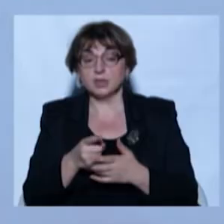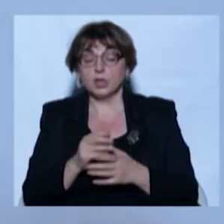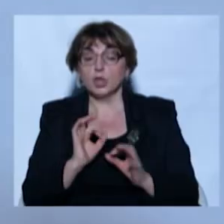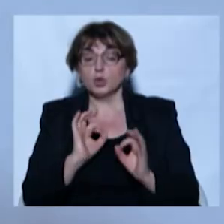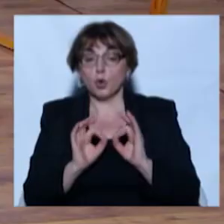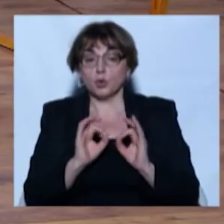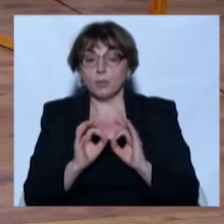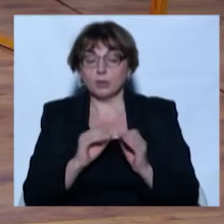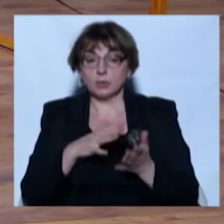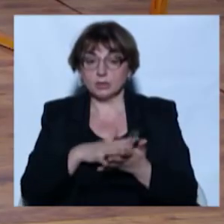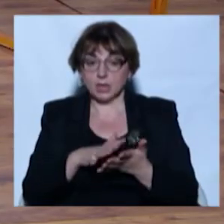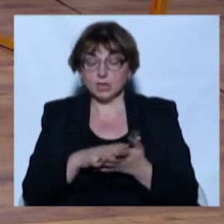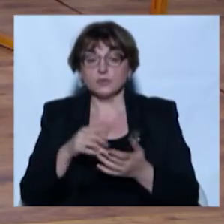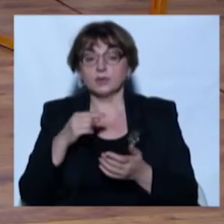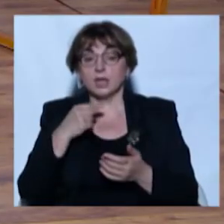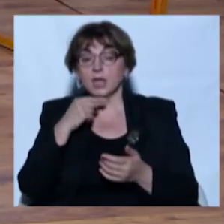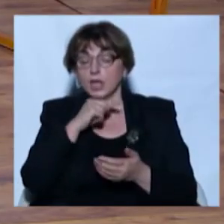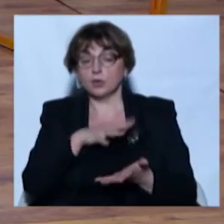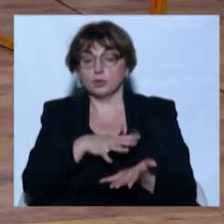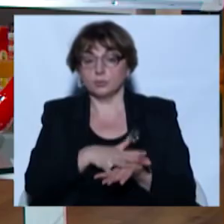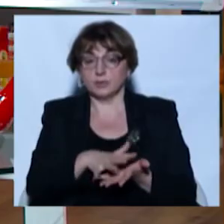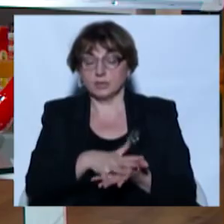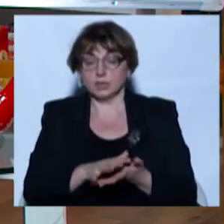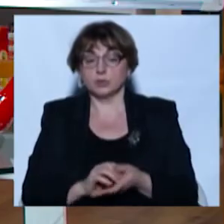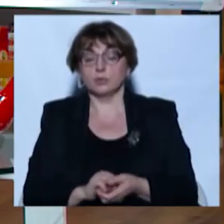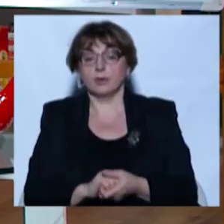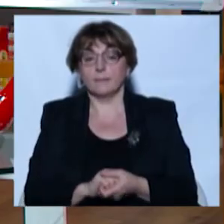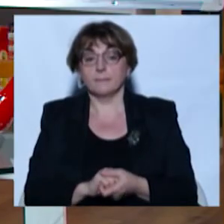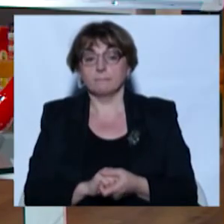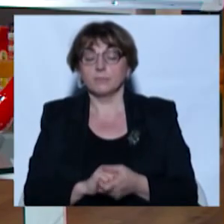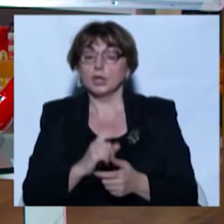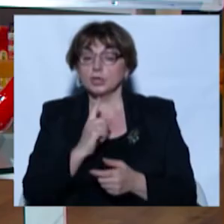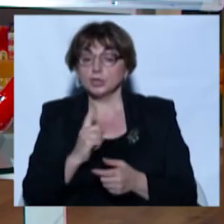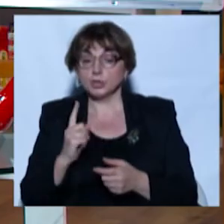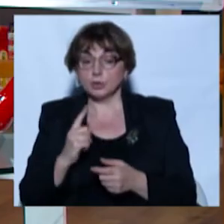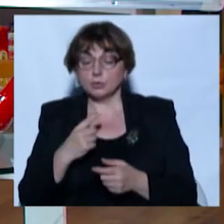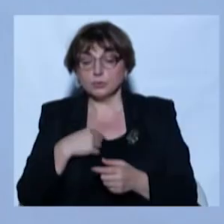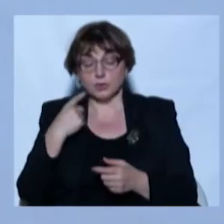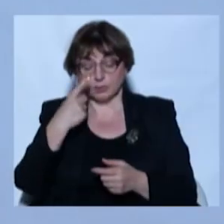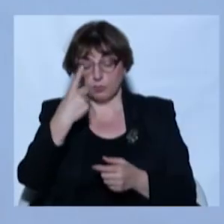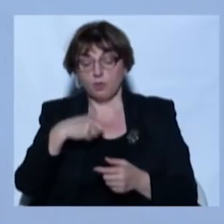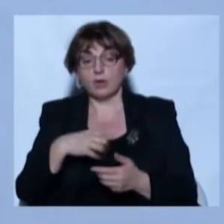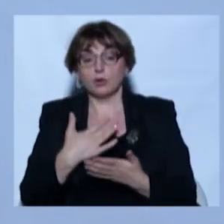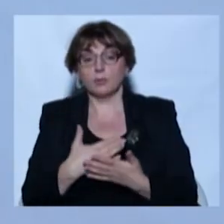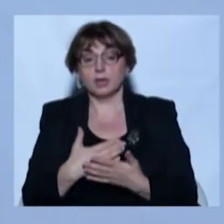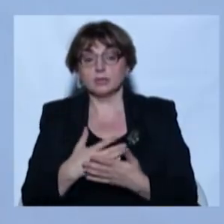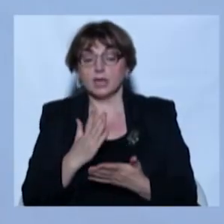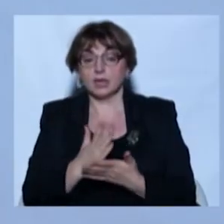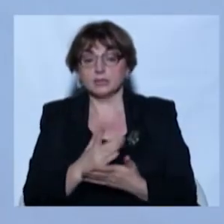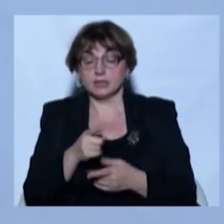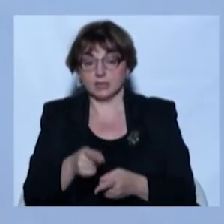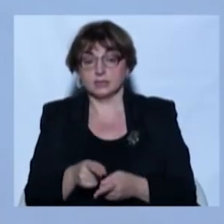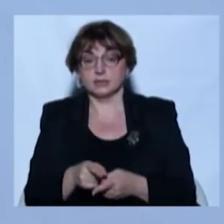ზომიერად დაზოგვა, ანუ ზომიერად ხარჯვა და თითოეული ჩვენ განის მოვალეობა, რომ არის